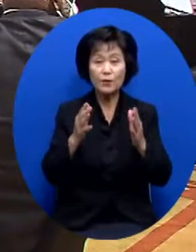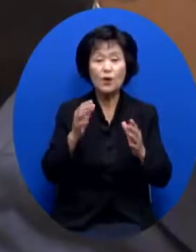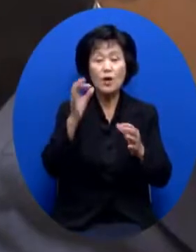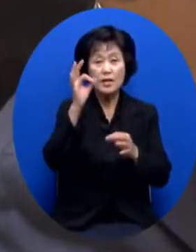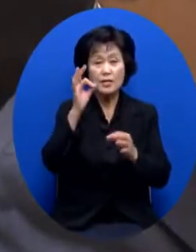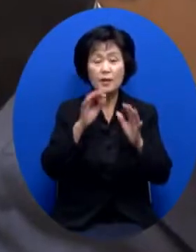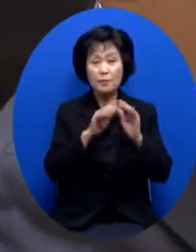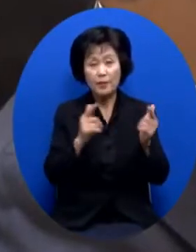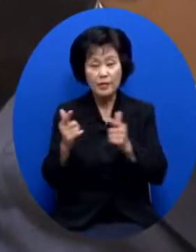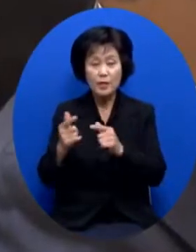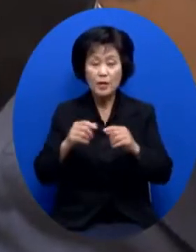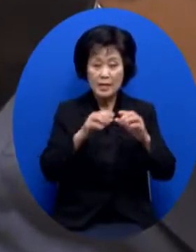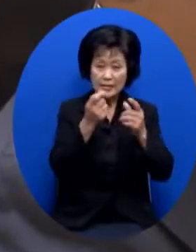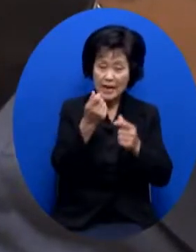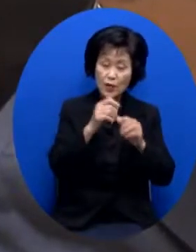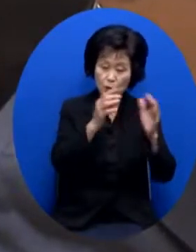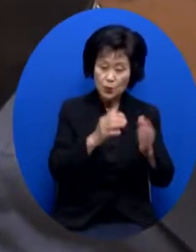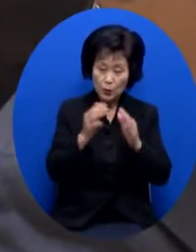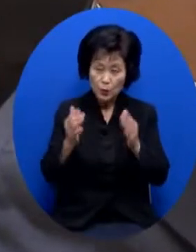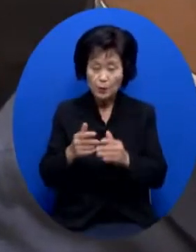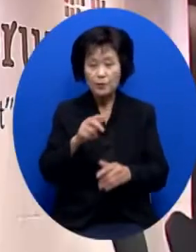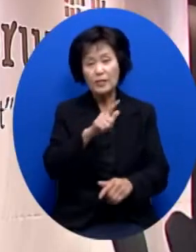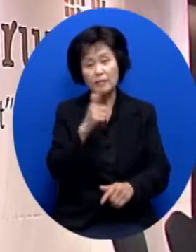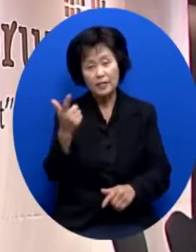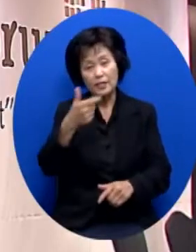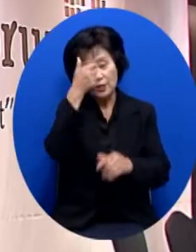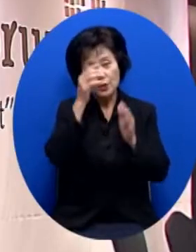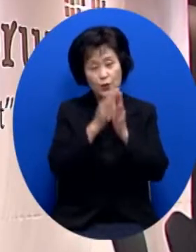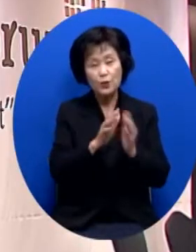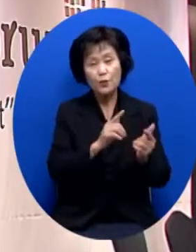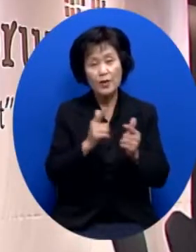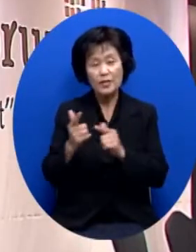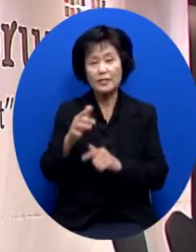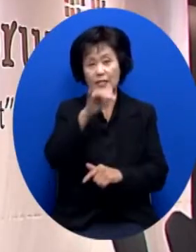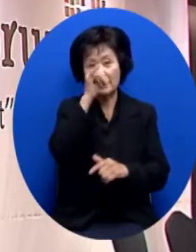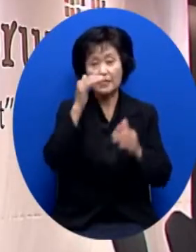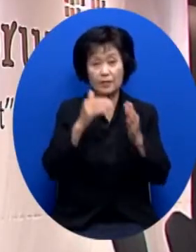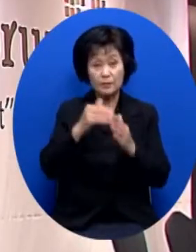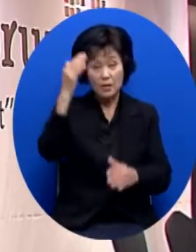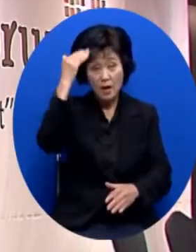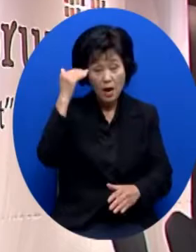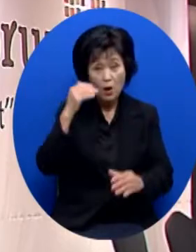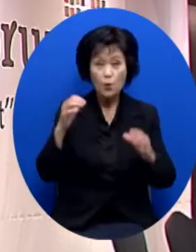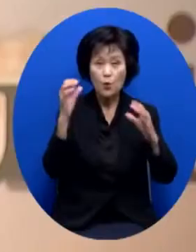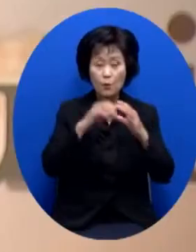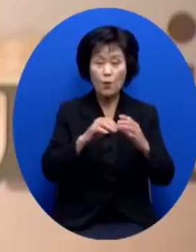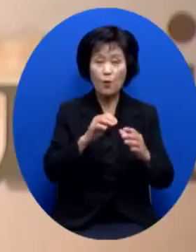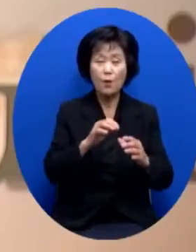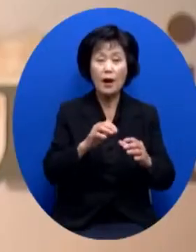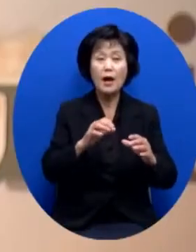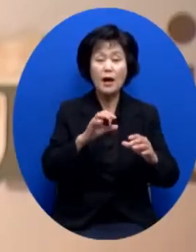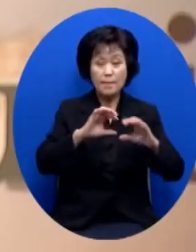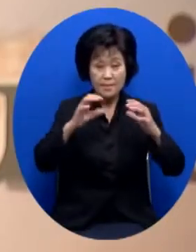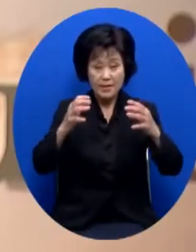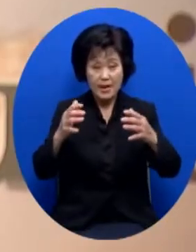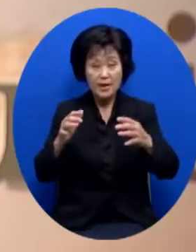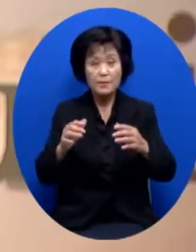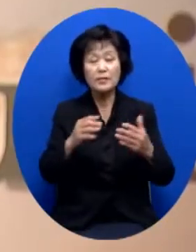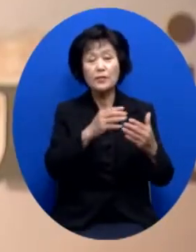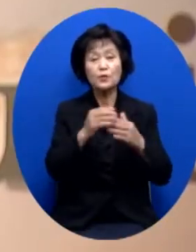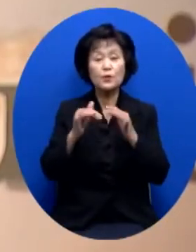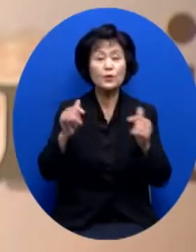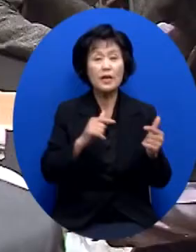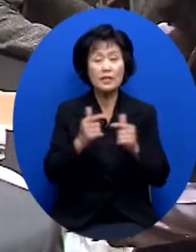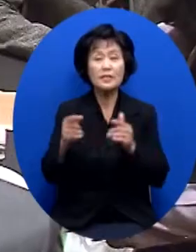세션, 소그룹 토론, 저녁 기도회가 진행됐습니다. 한국을 비롯한 각국의 지도자들은 신앙